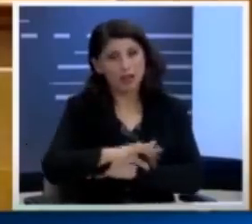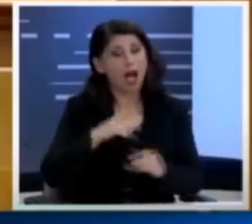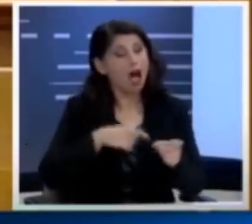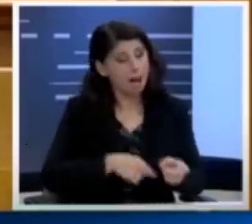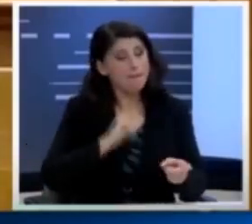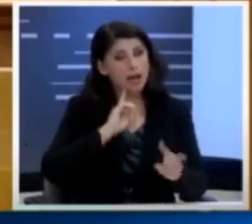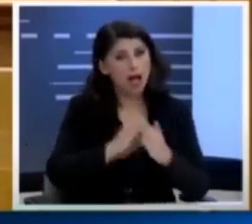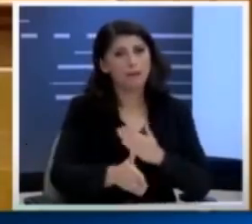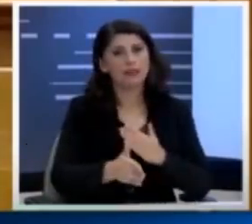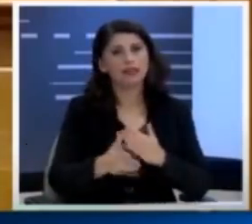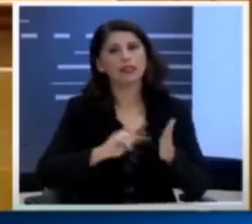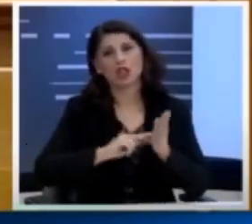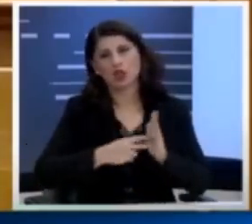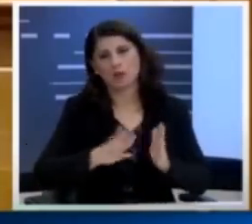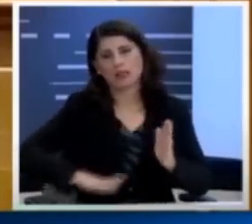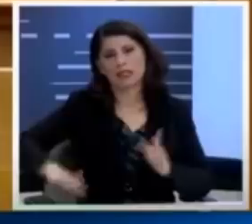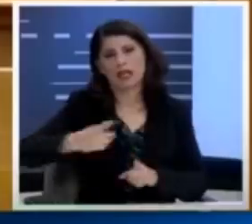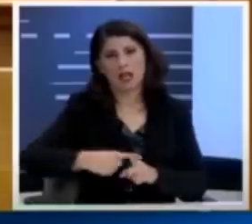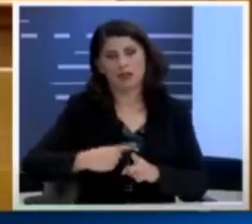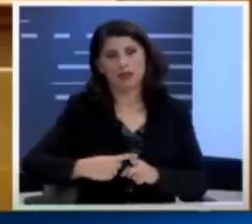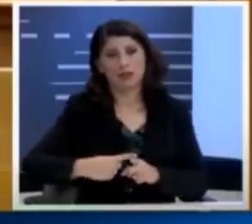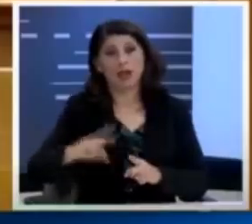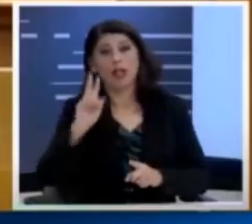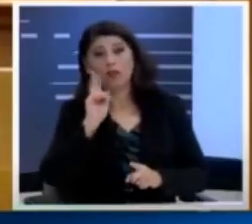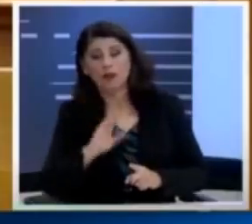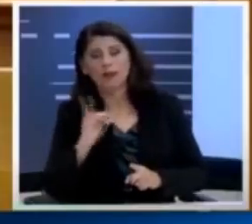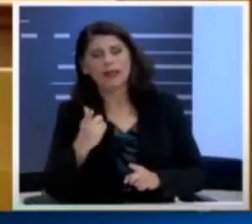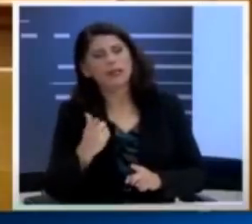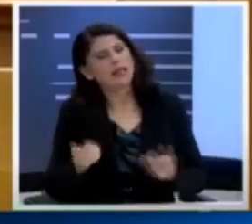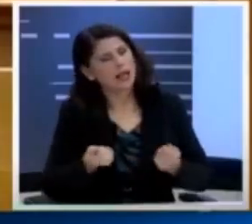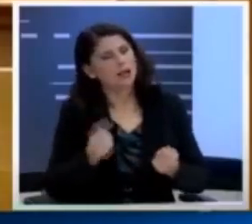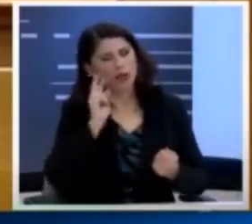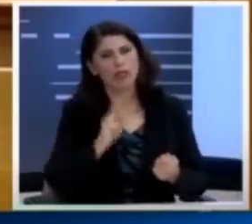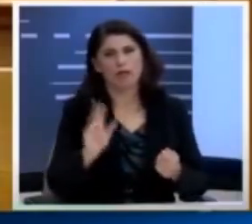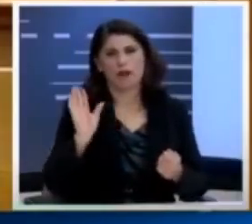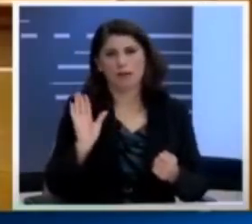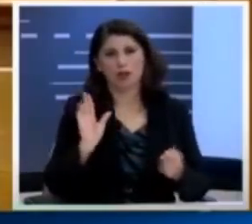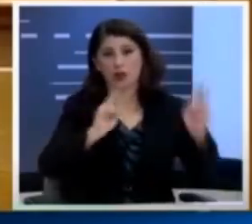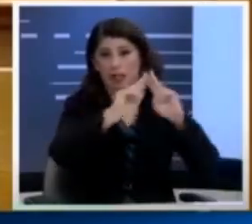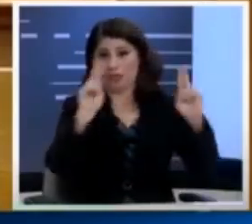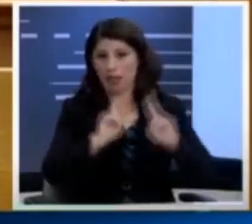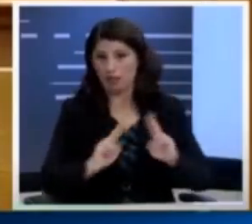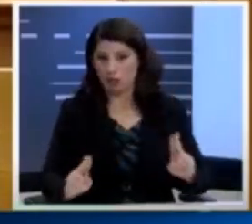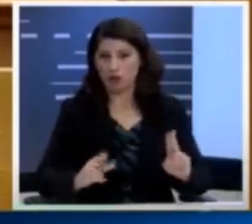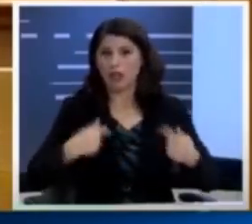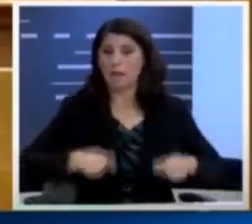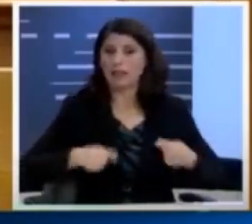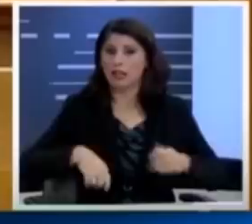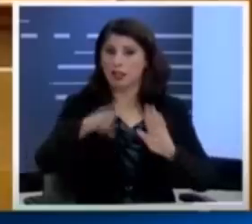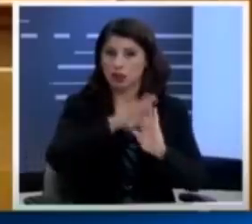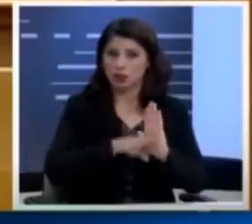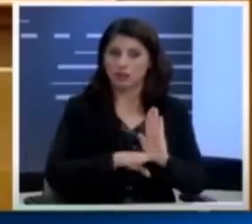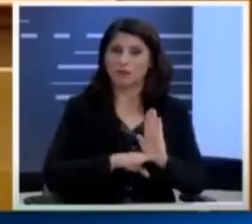απειλεί άμεσα και την οικονομία της χώρας. Δεν βλέπετε ή κάνετε ότι δεν βλέπετε πως διεθνώς το καπιταλιστικό